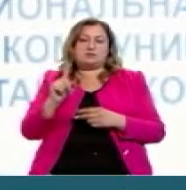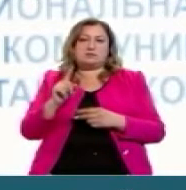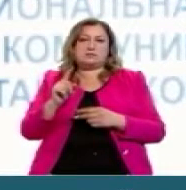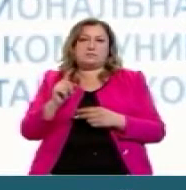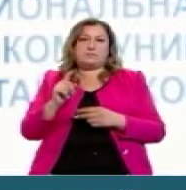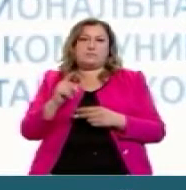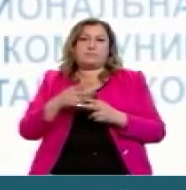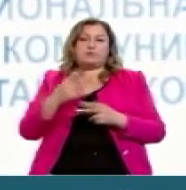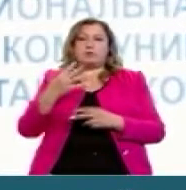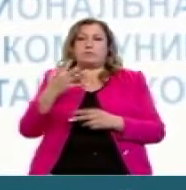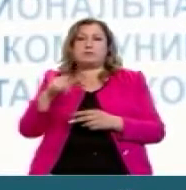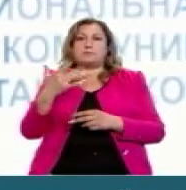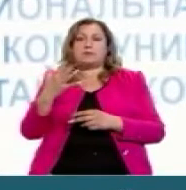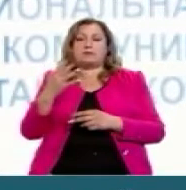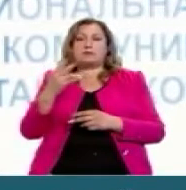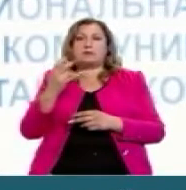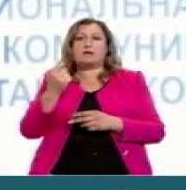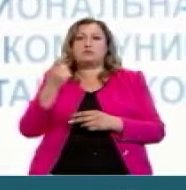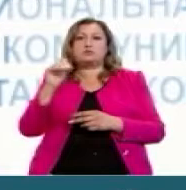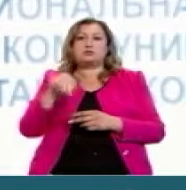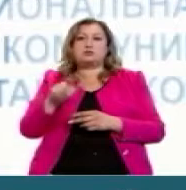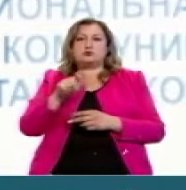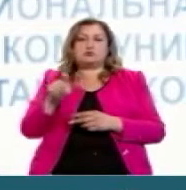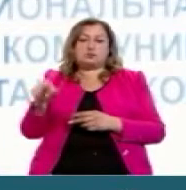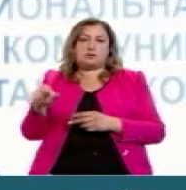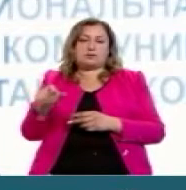составило 45,5 на 100 тысяч жителей.